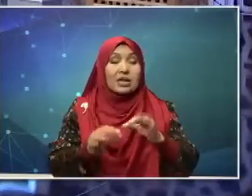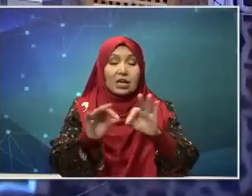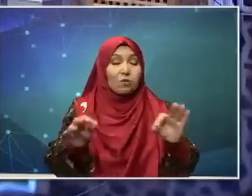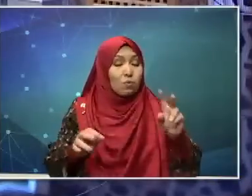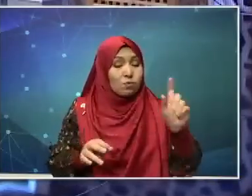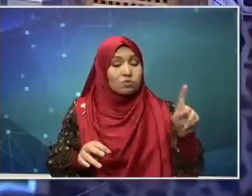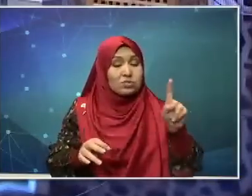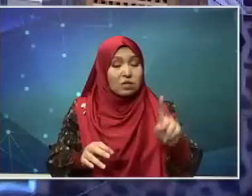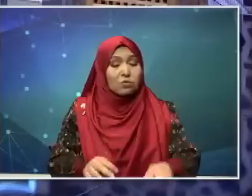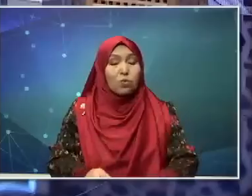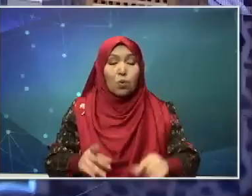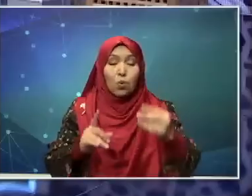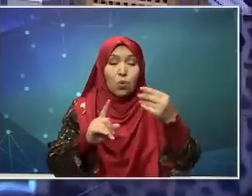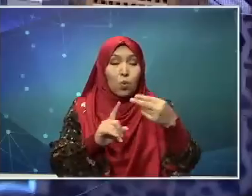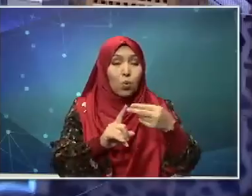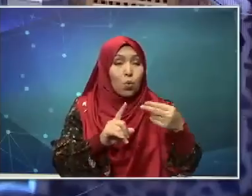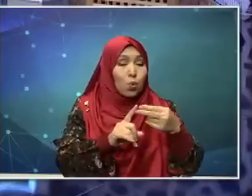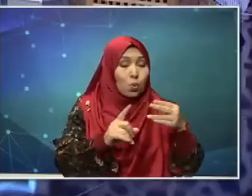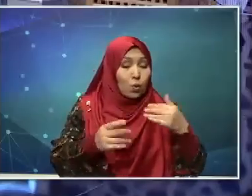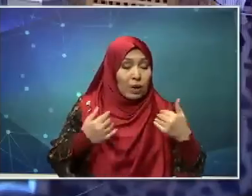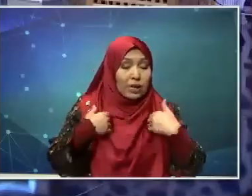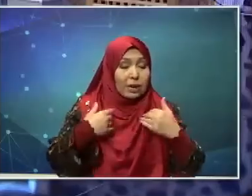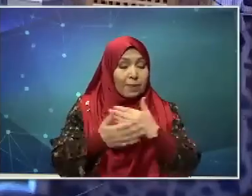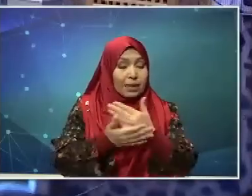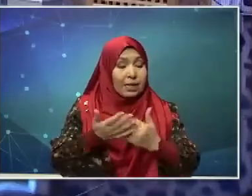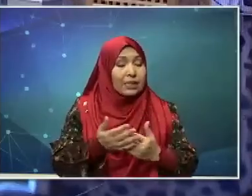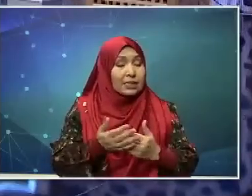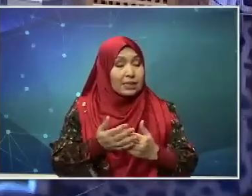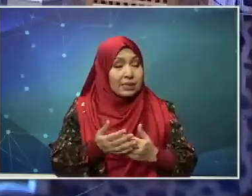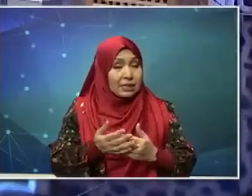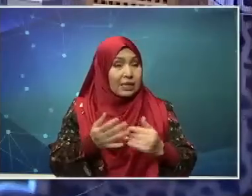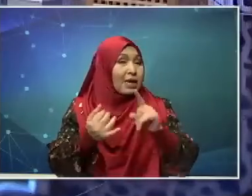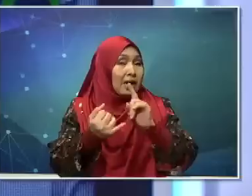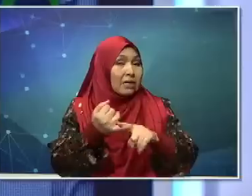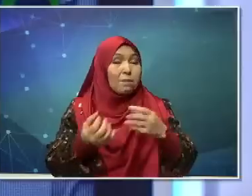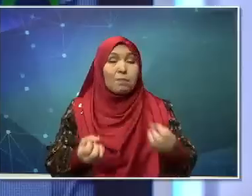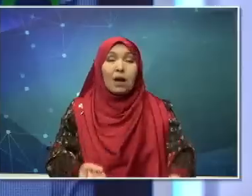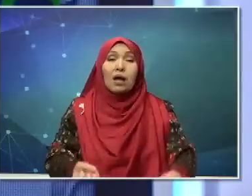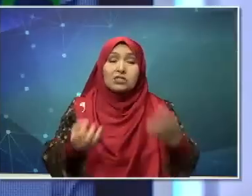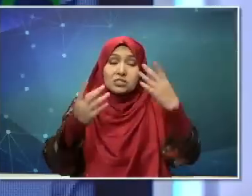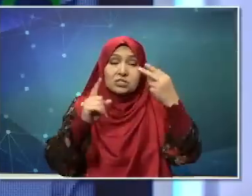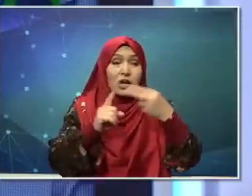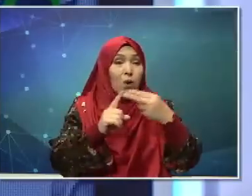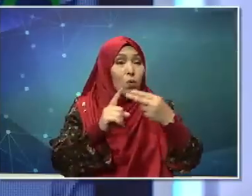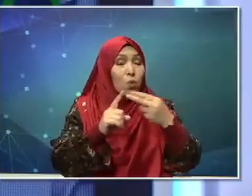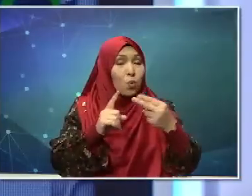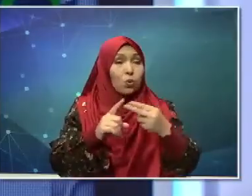apa huruf yang ever K5 yang terakhir to save scene ada banyak hurufnya